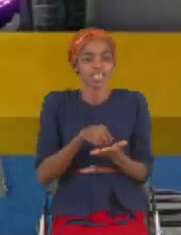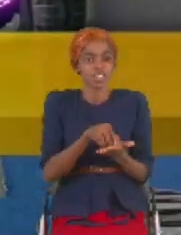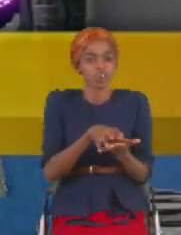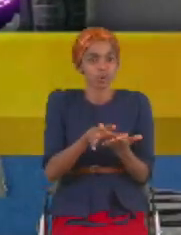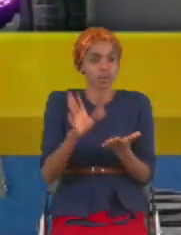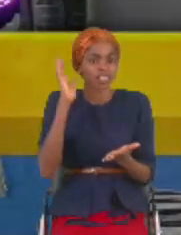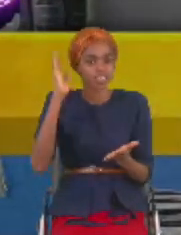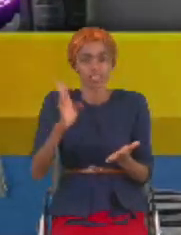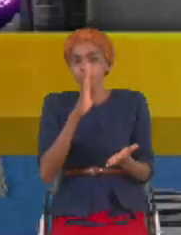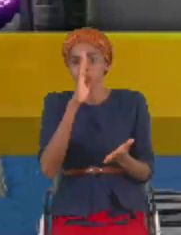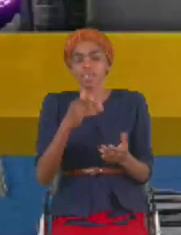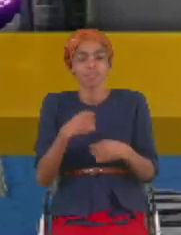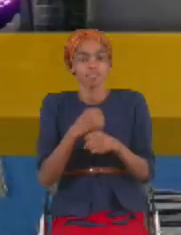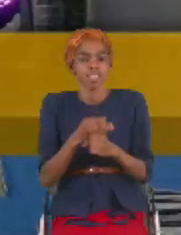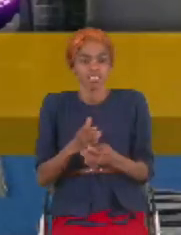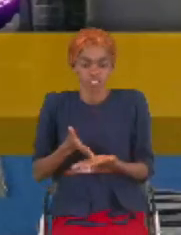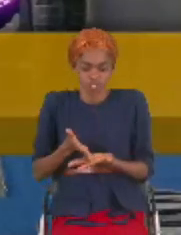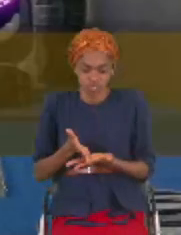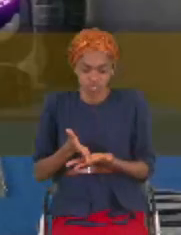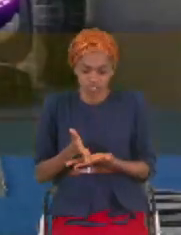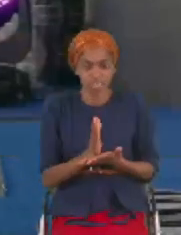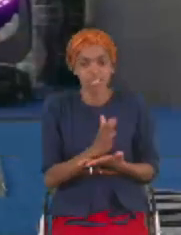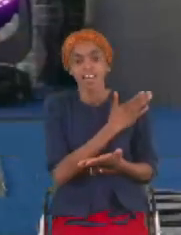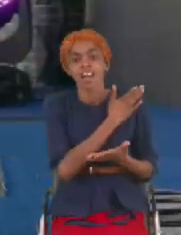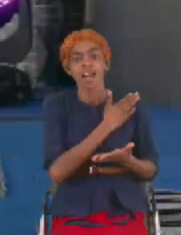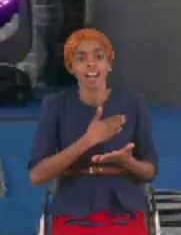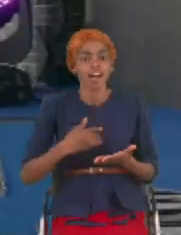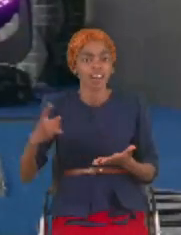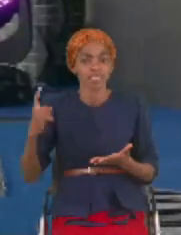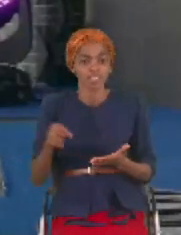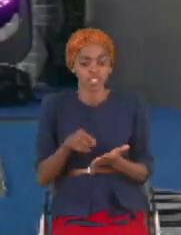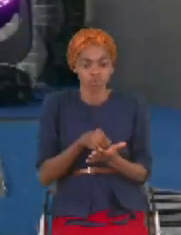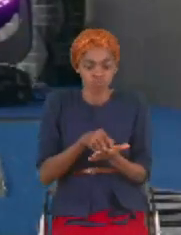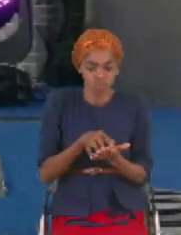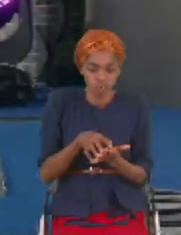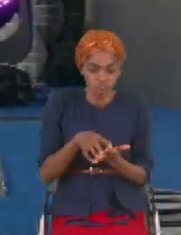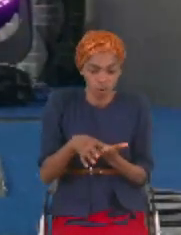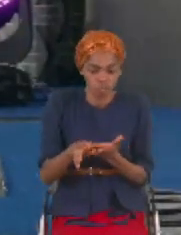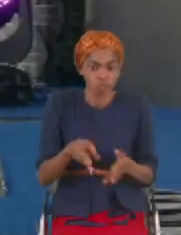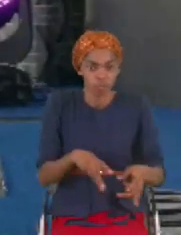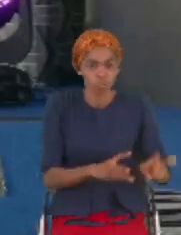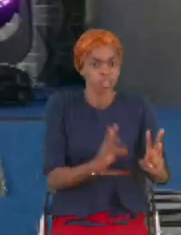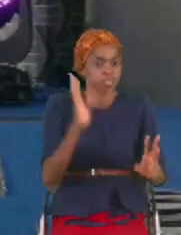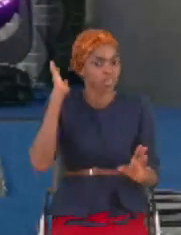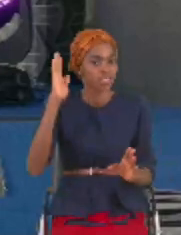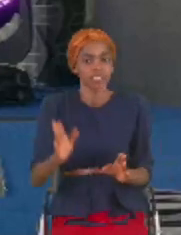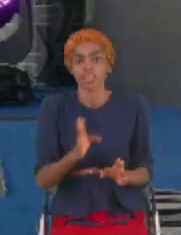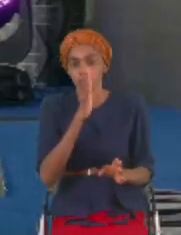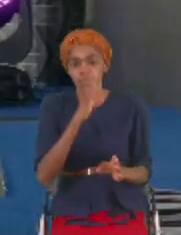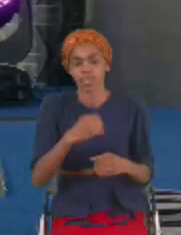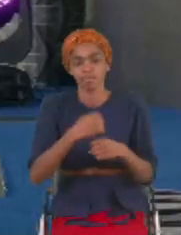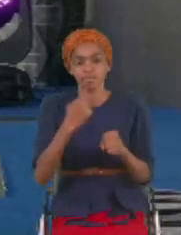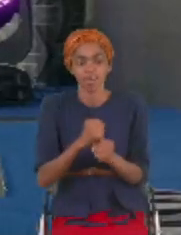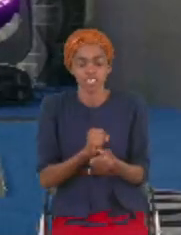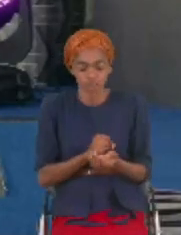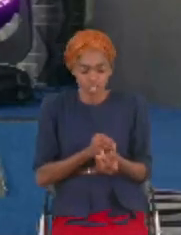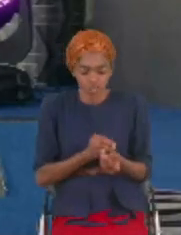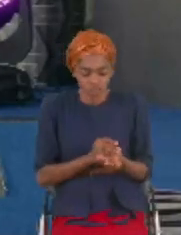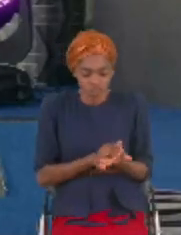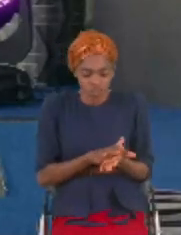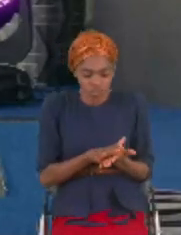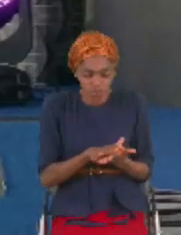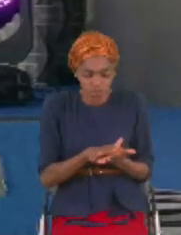tout vallée sera comblé tout montagne plus de collines seront abaissés ce qui est tortueux sera redresser et les chômeurs à bout et